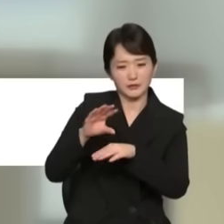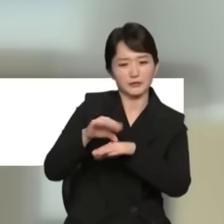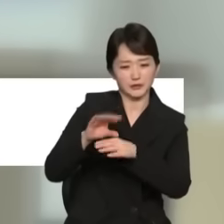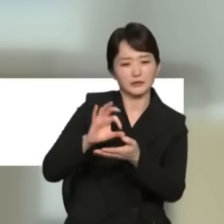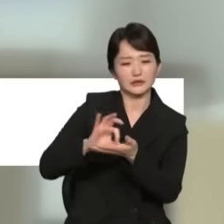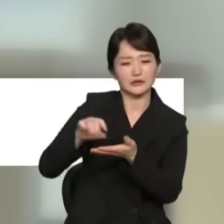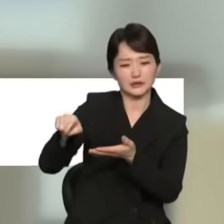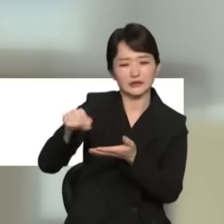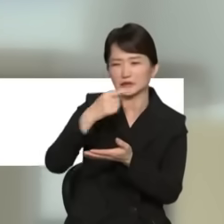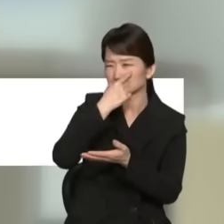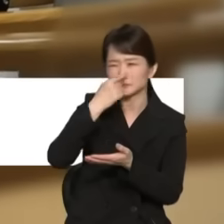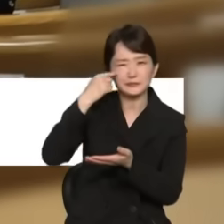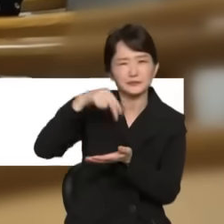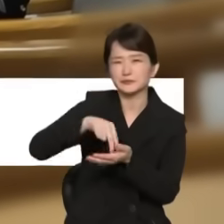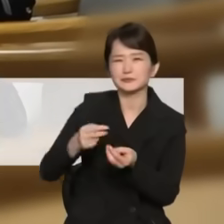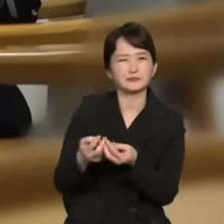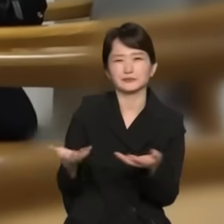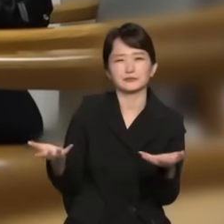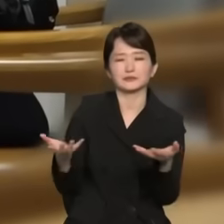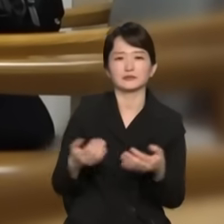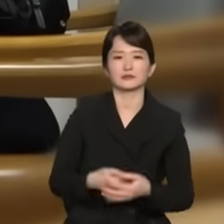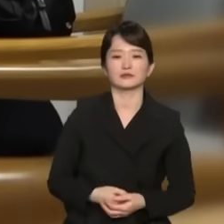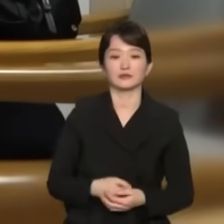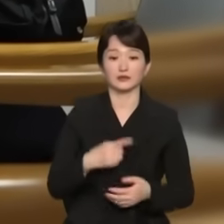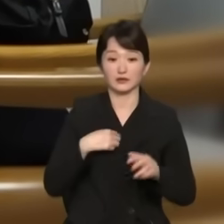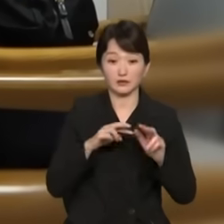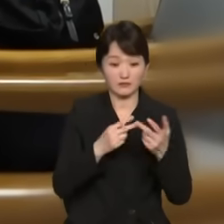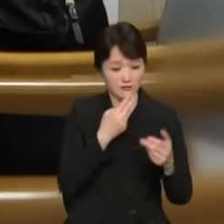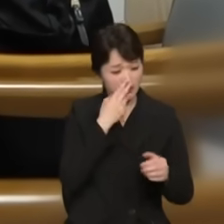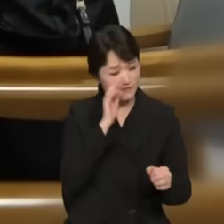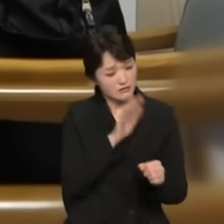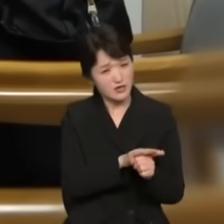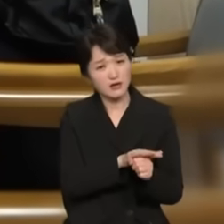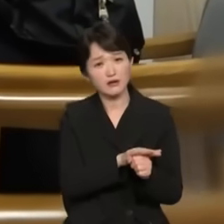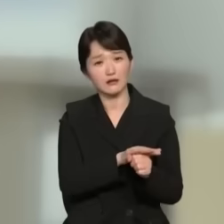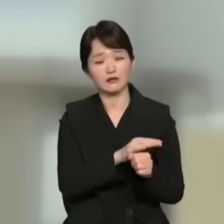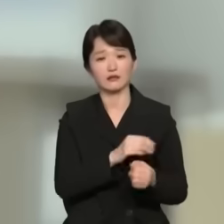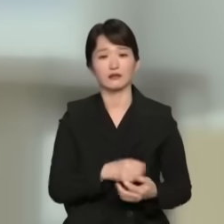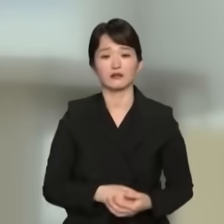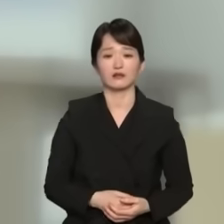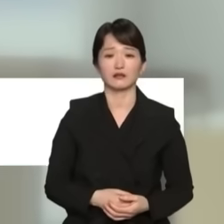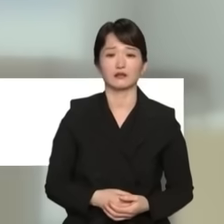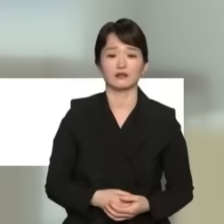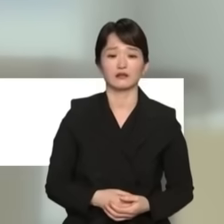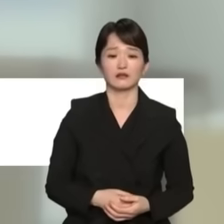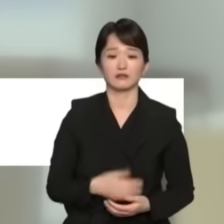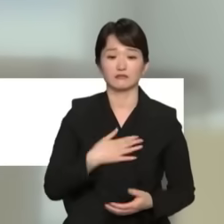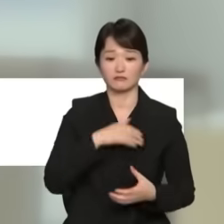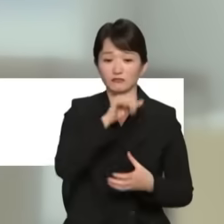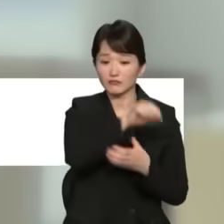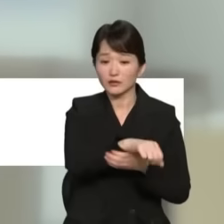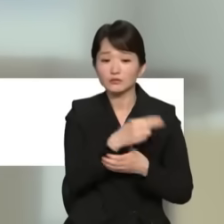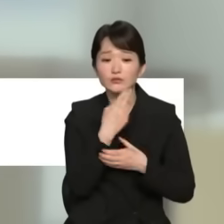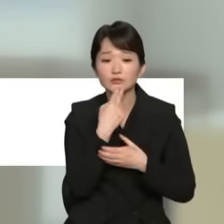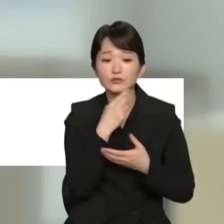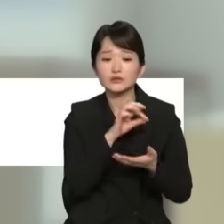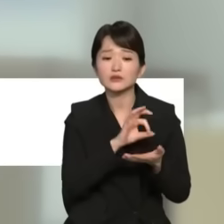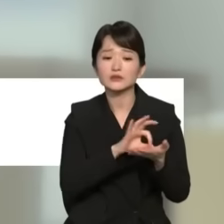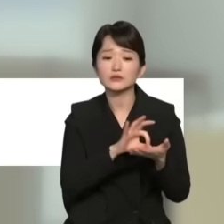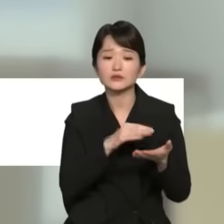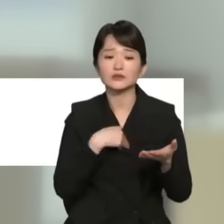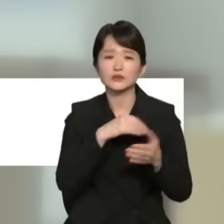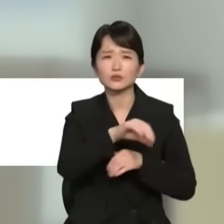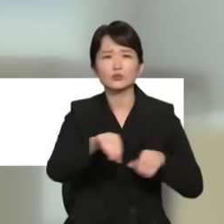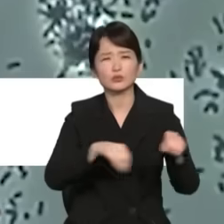대한 걸 입증을 쓴 거죠. 오히려 본인도 억울하다는 입장입니다. 내 허락도 안 받고 했으니까 문제가 되면 나는